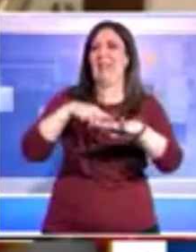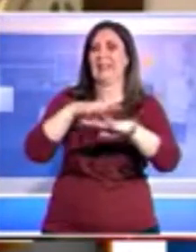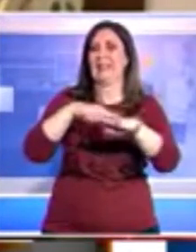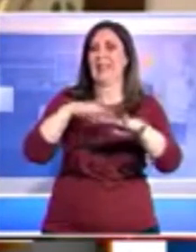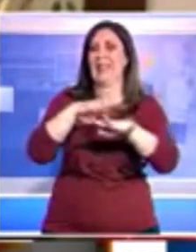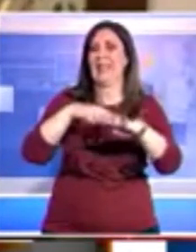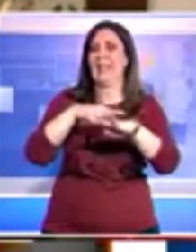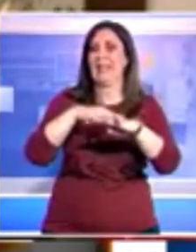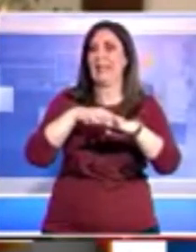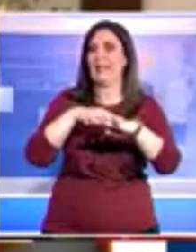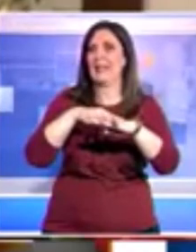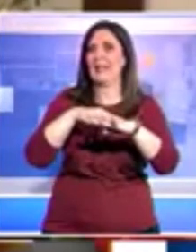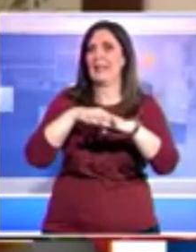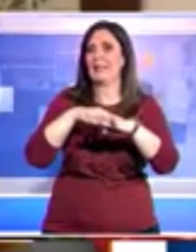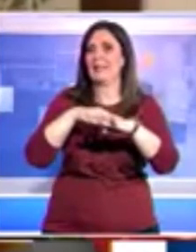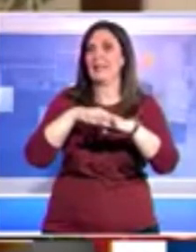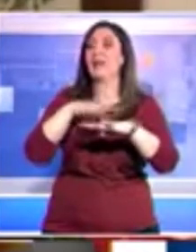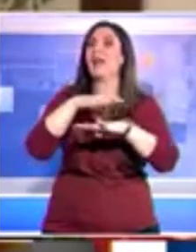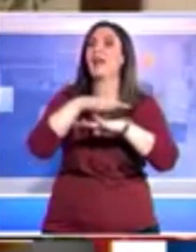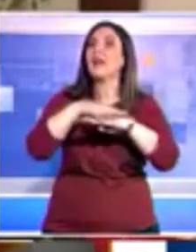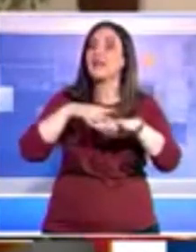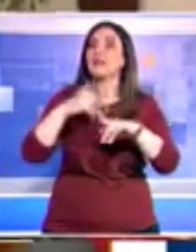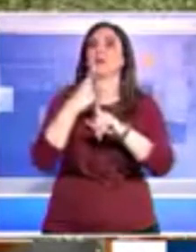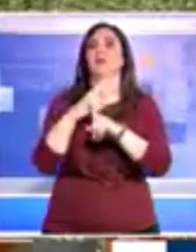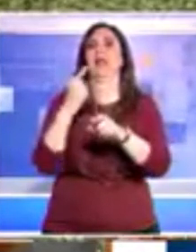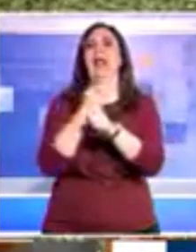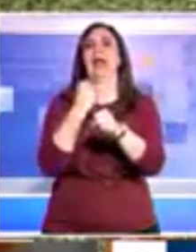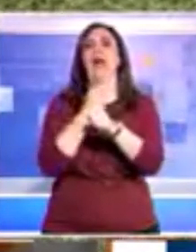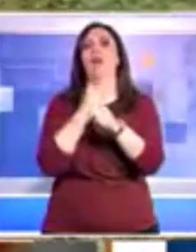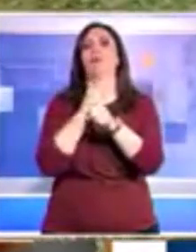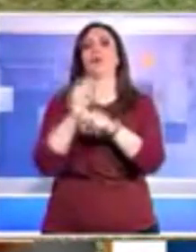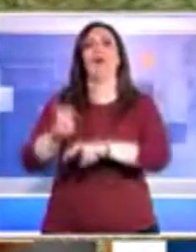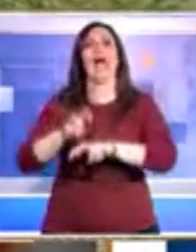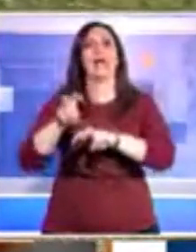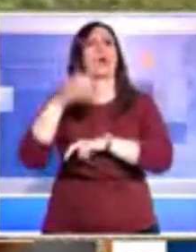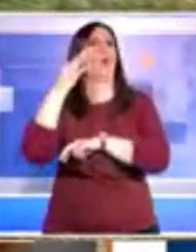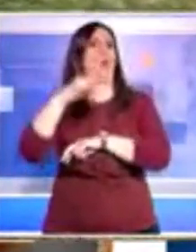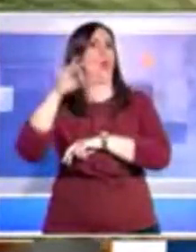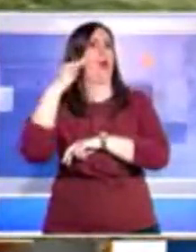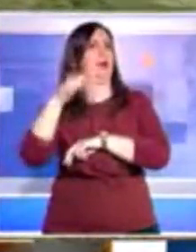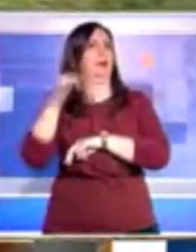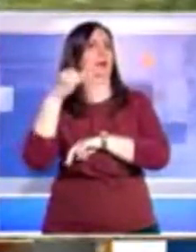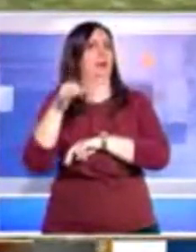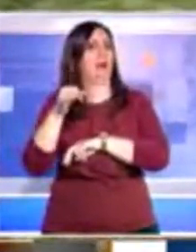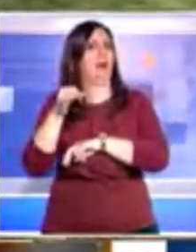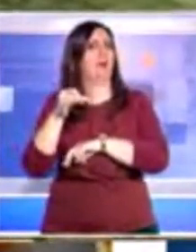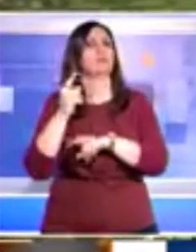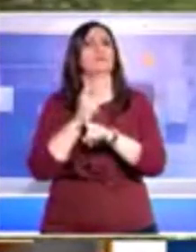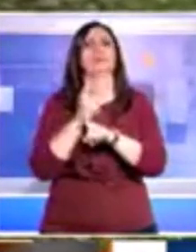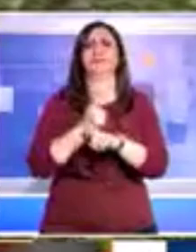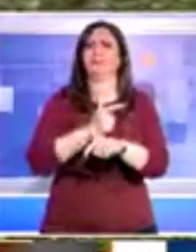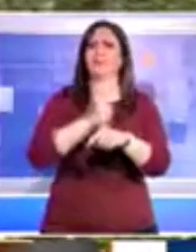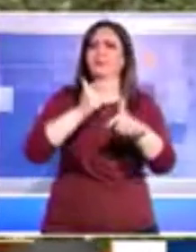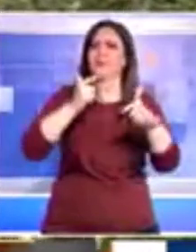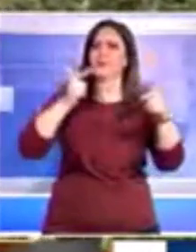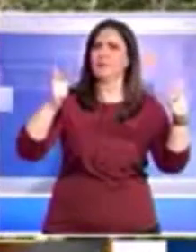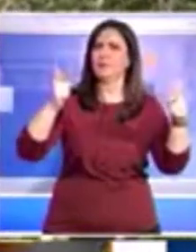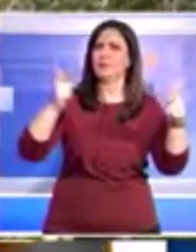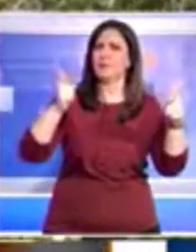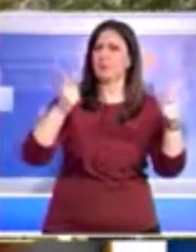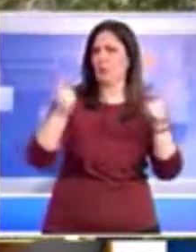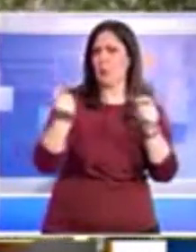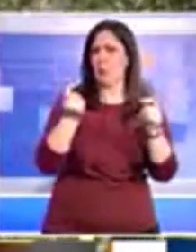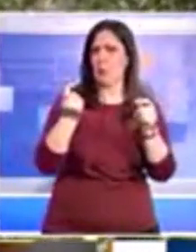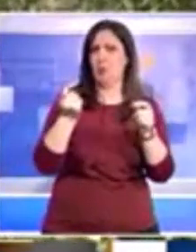a caso appunto parliamo di rete della rete della lavoro agricolo di qualità c'è una crescita ancora modesta